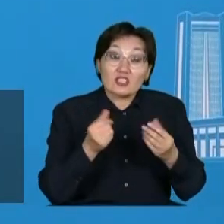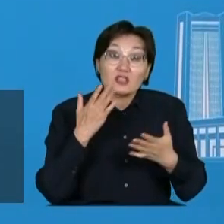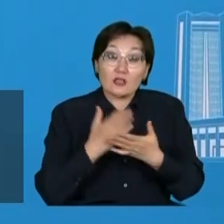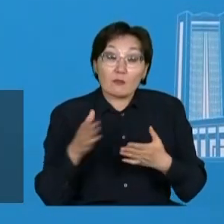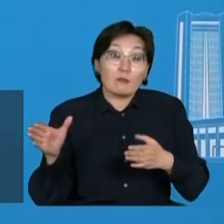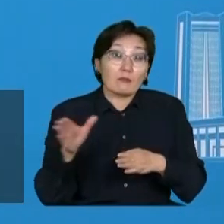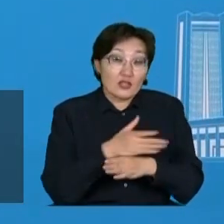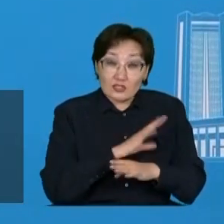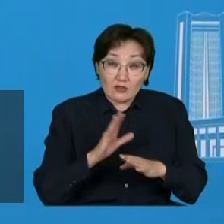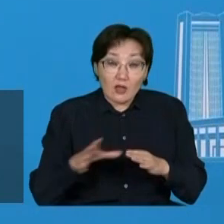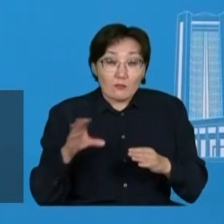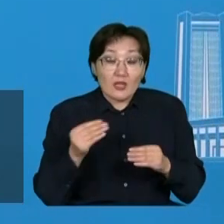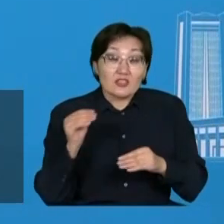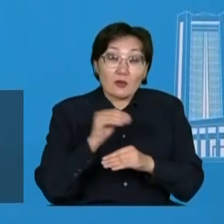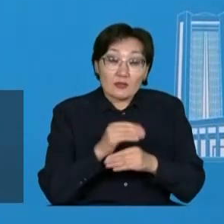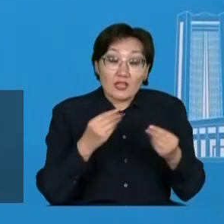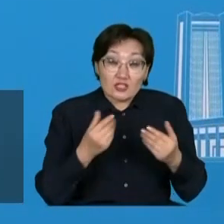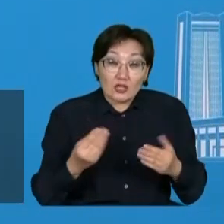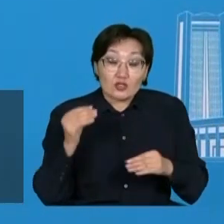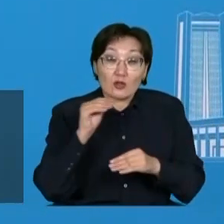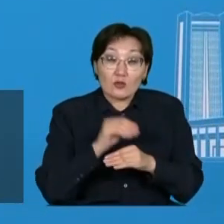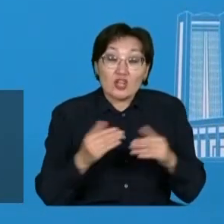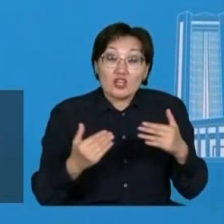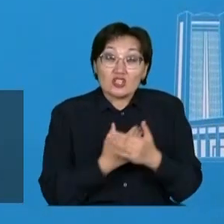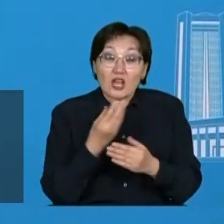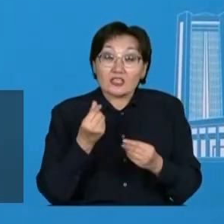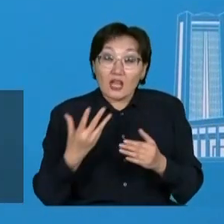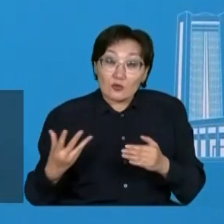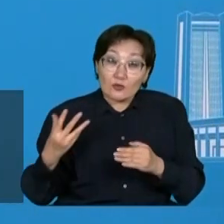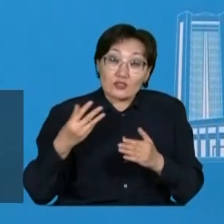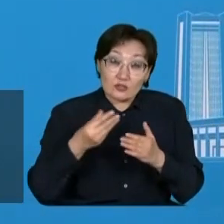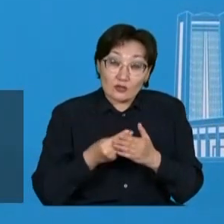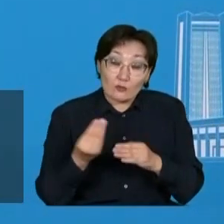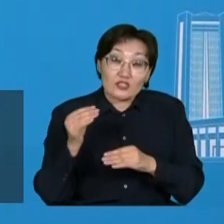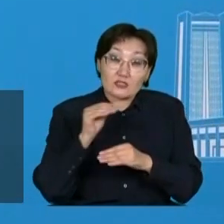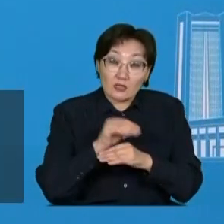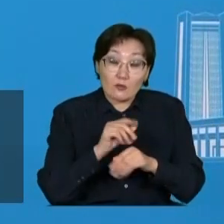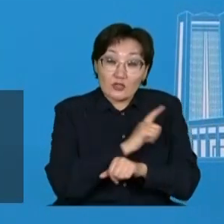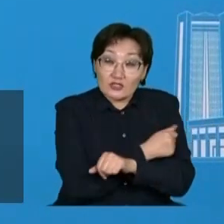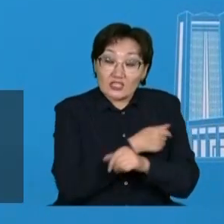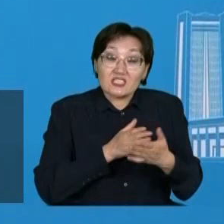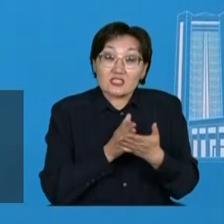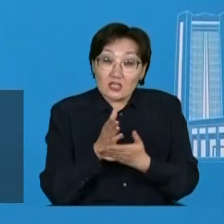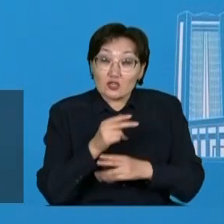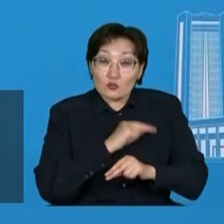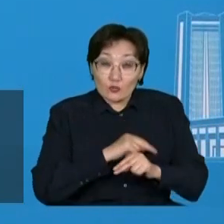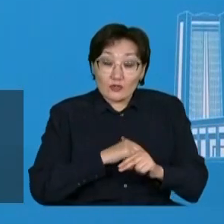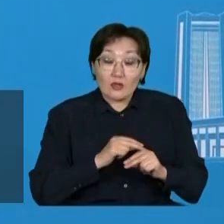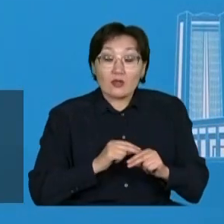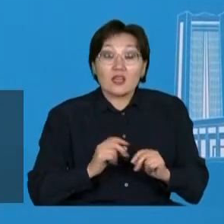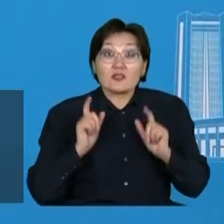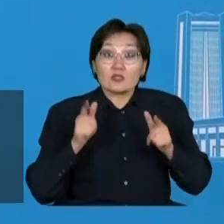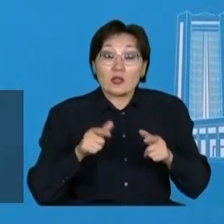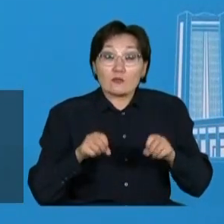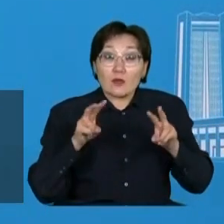бар көтерме ақының үстіне біз тағы да жаңа бір көтерме ақыны осы медицина саласында жұмысқа баратын